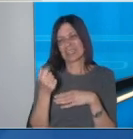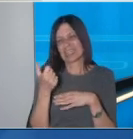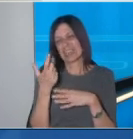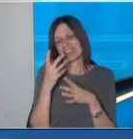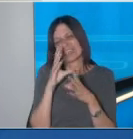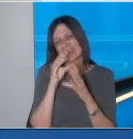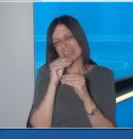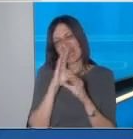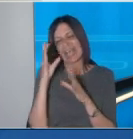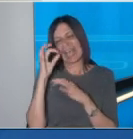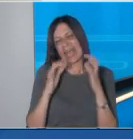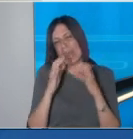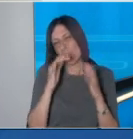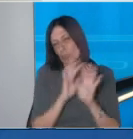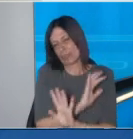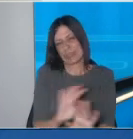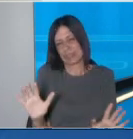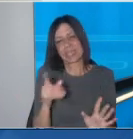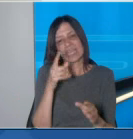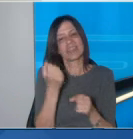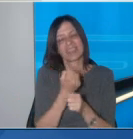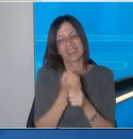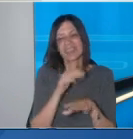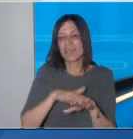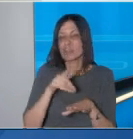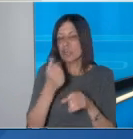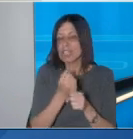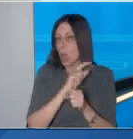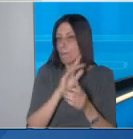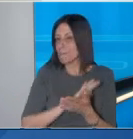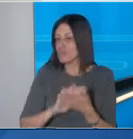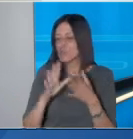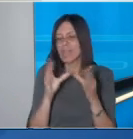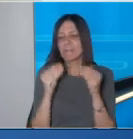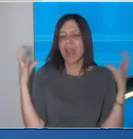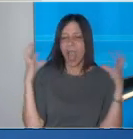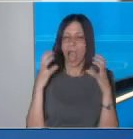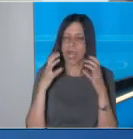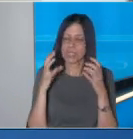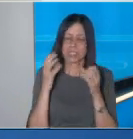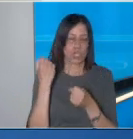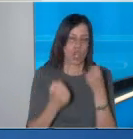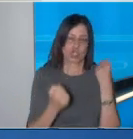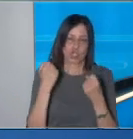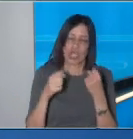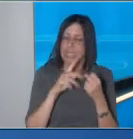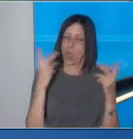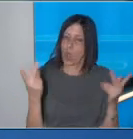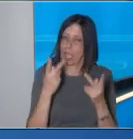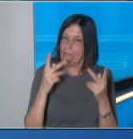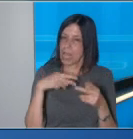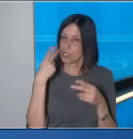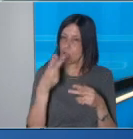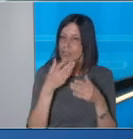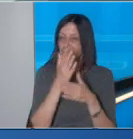דיון רכילותי ותו לא. התפקיד שהיא ביצעה, התפקיד לא פשוט, עם לחץ מאוד קשה, זה לא פשוט להיות חלק ממשפטה